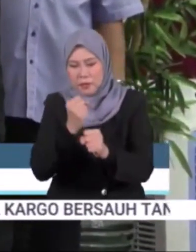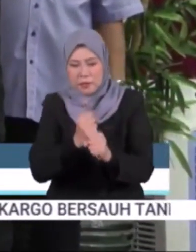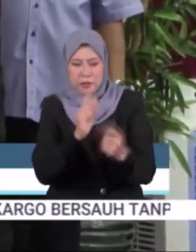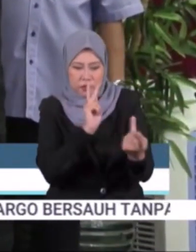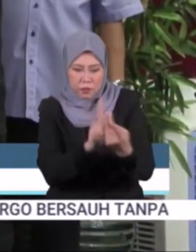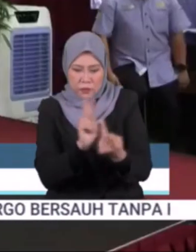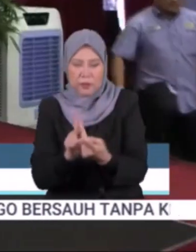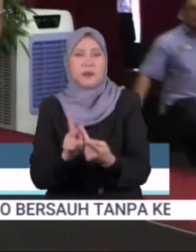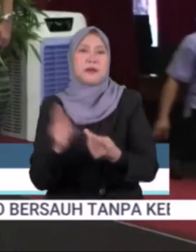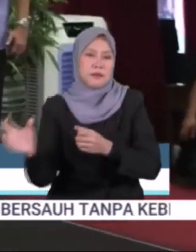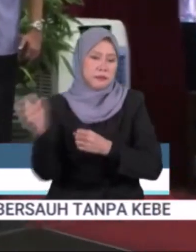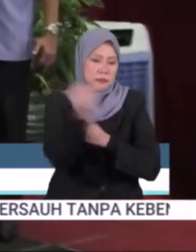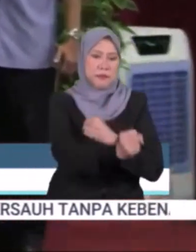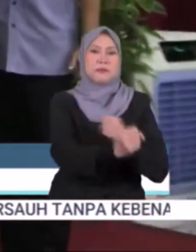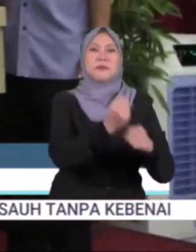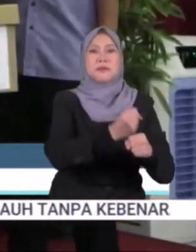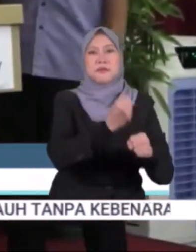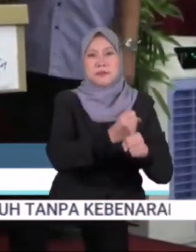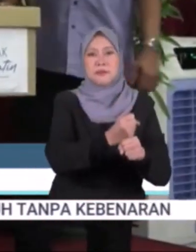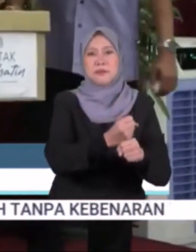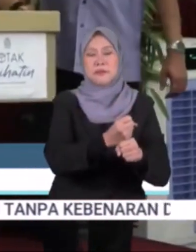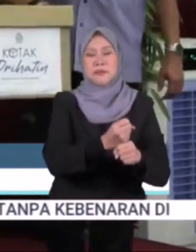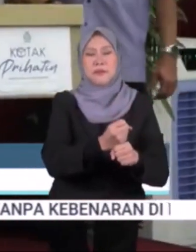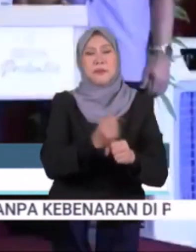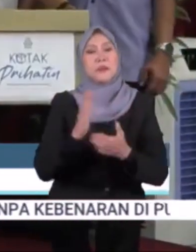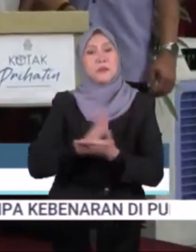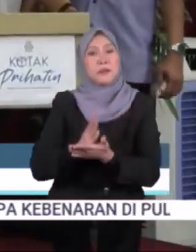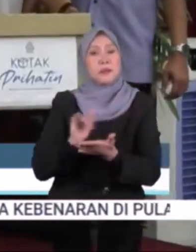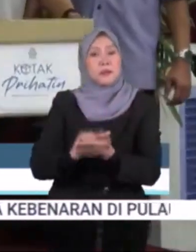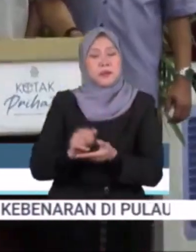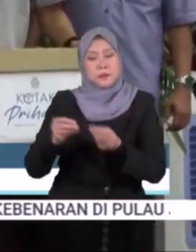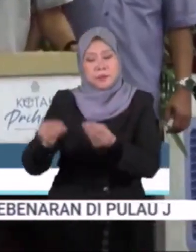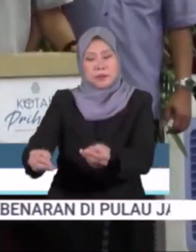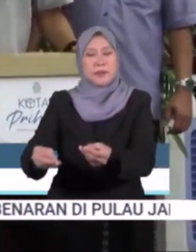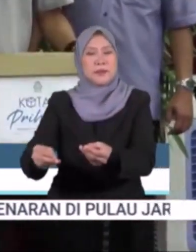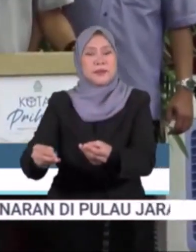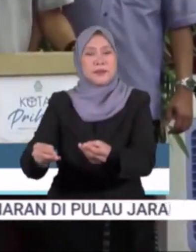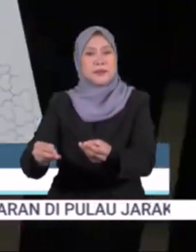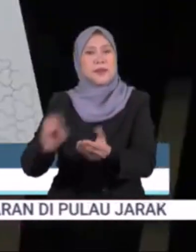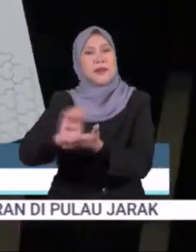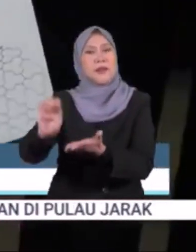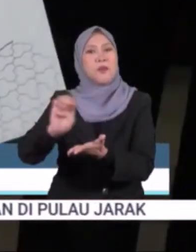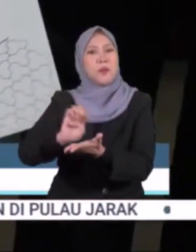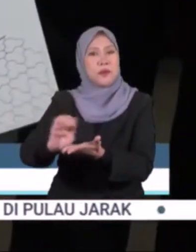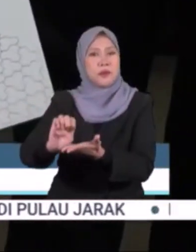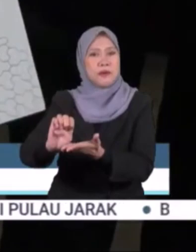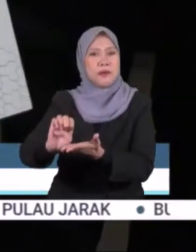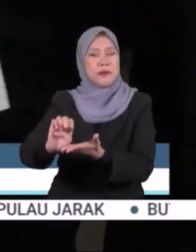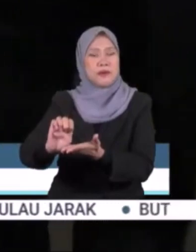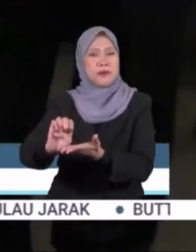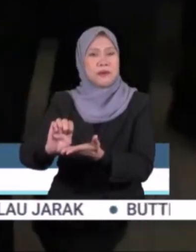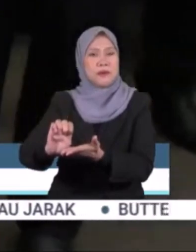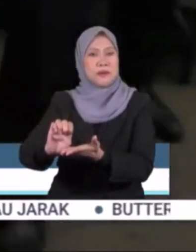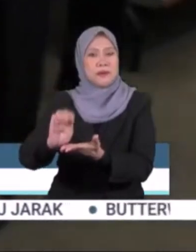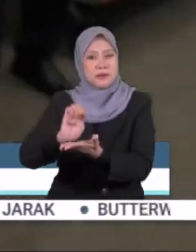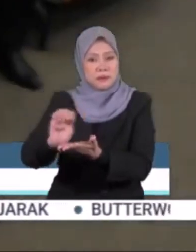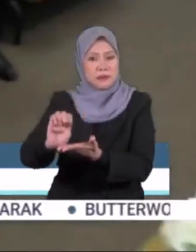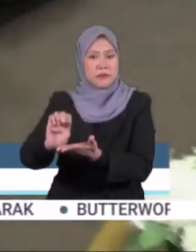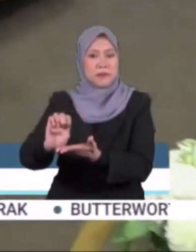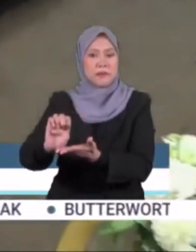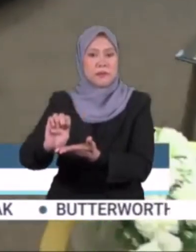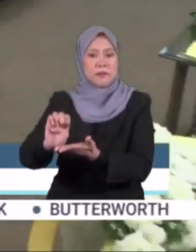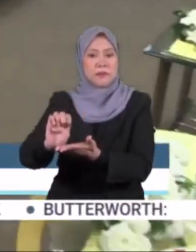mereka. Dan sementara itu kita bagi bagi macam tadi lah, kita bagi allowance kepada mereka hilang